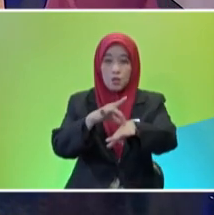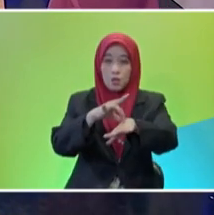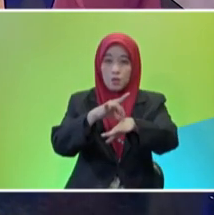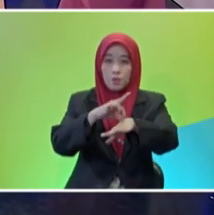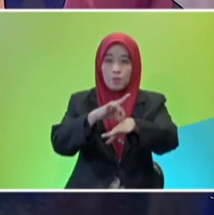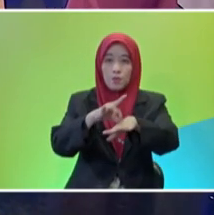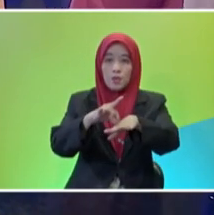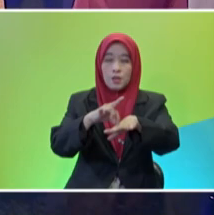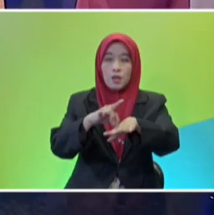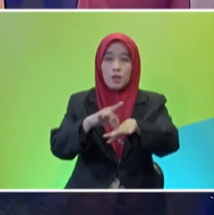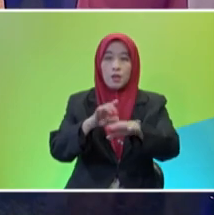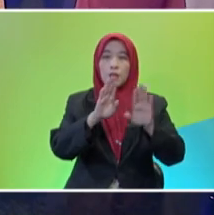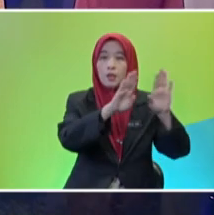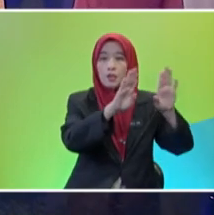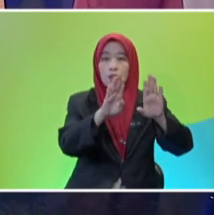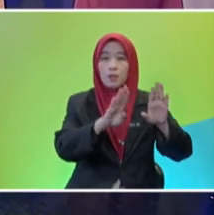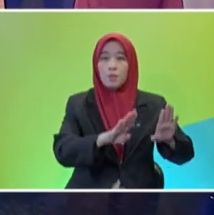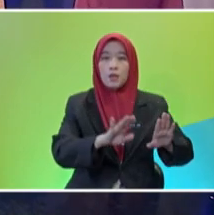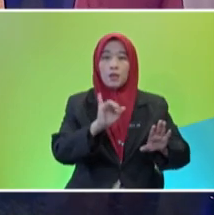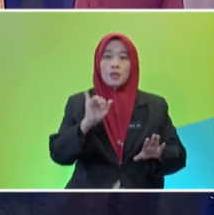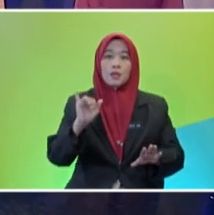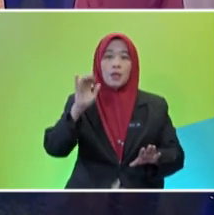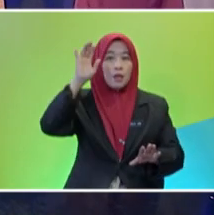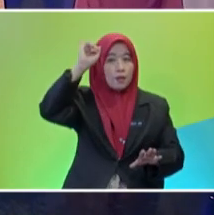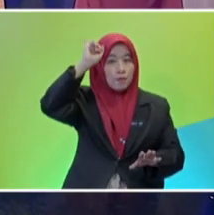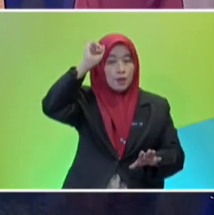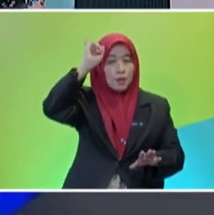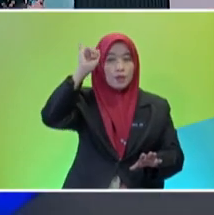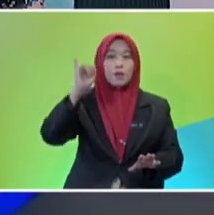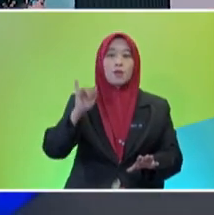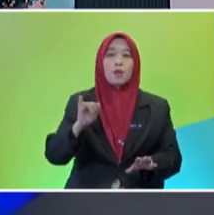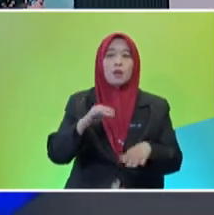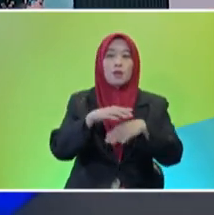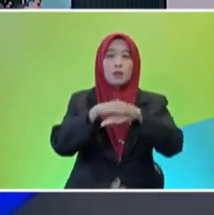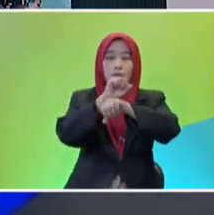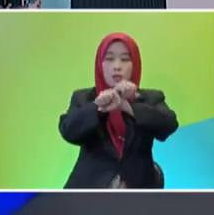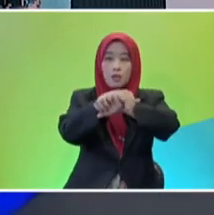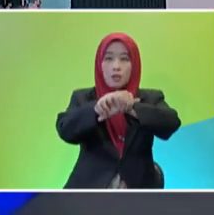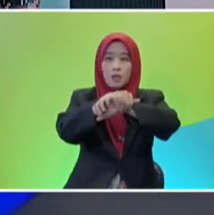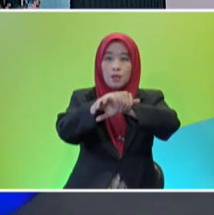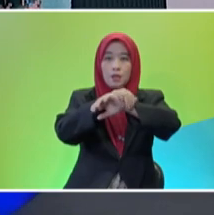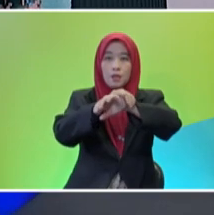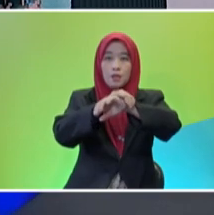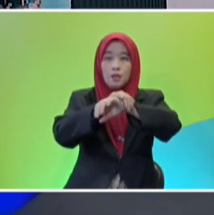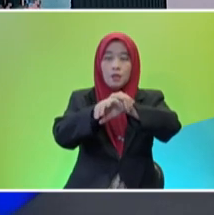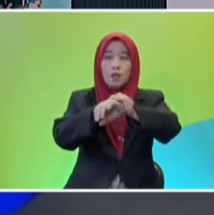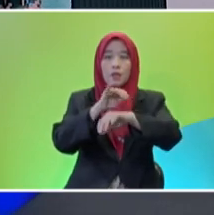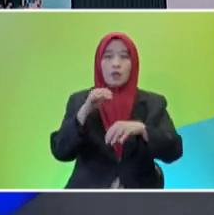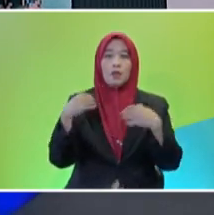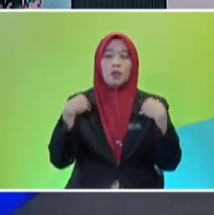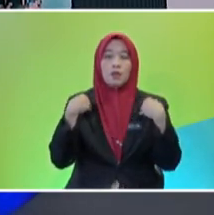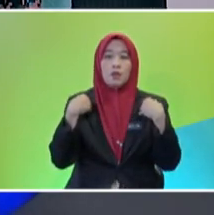Okey, Irfan, tampalkan. Okey, baik. Tangan kita ni ada kulit yang menyentuh gelas rasa